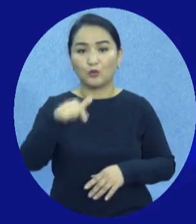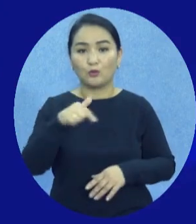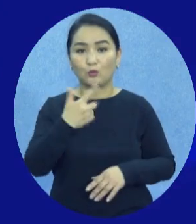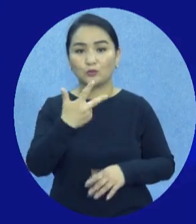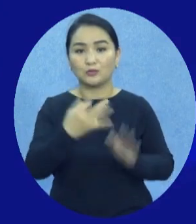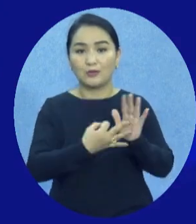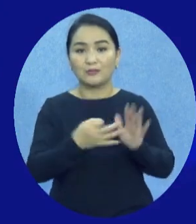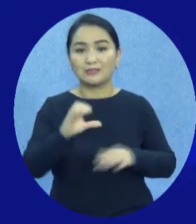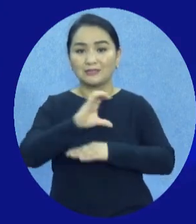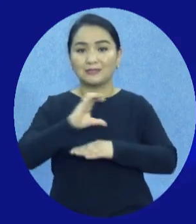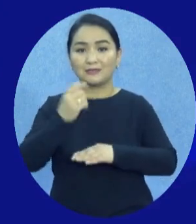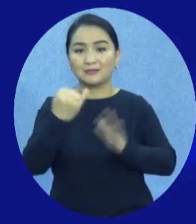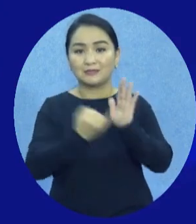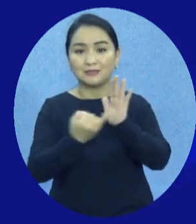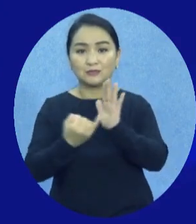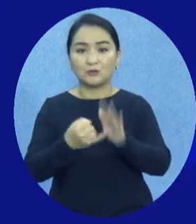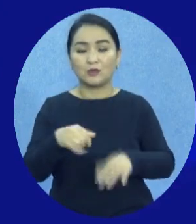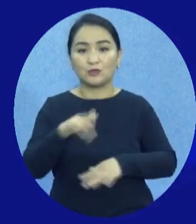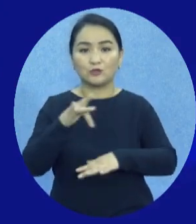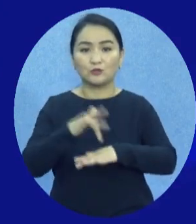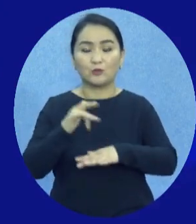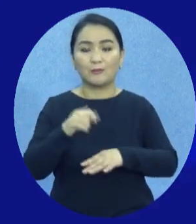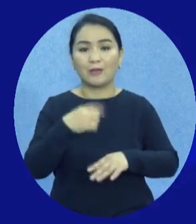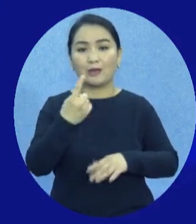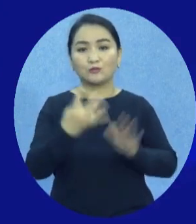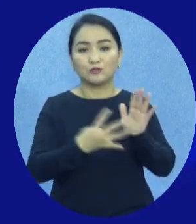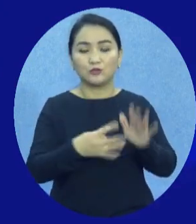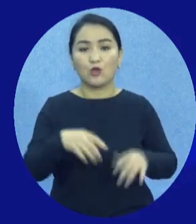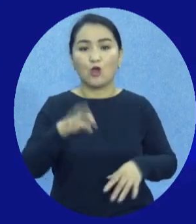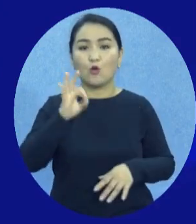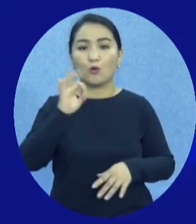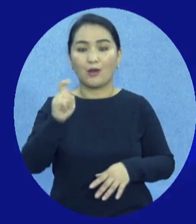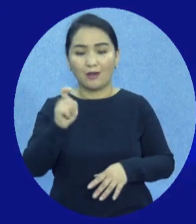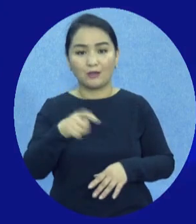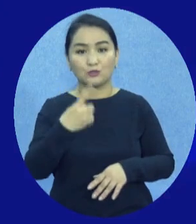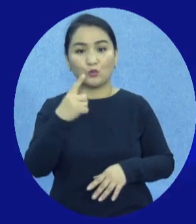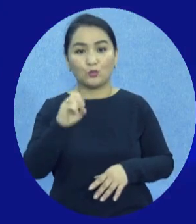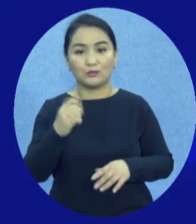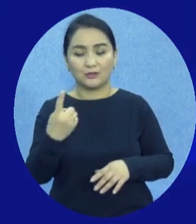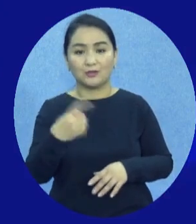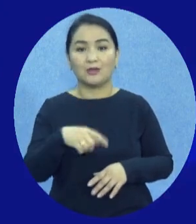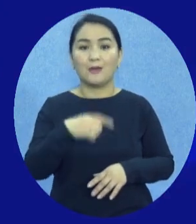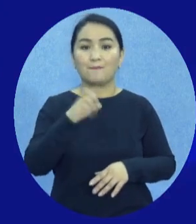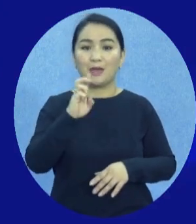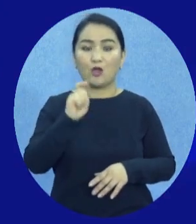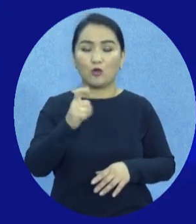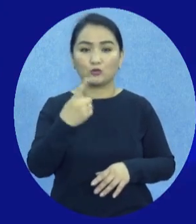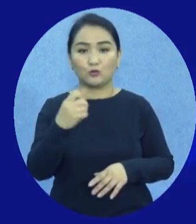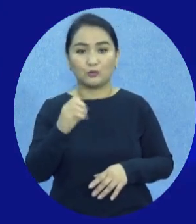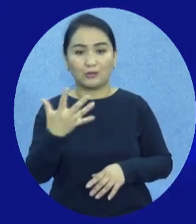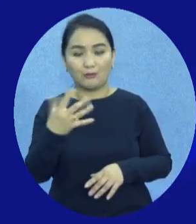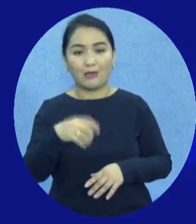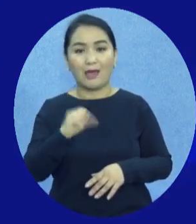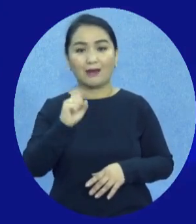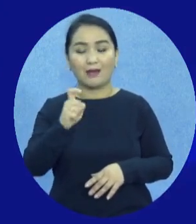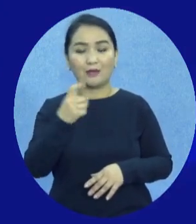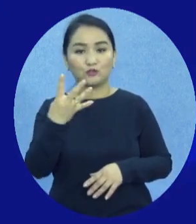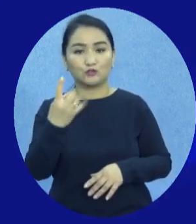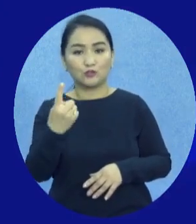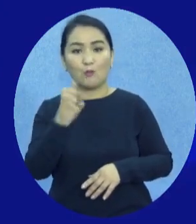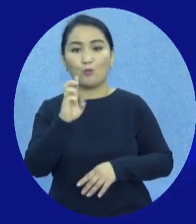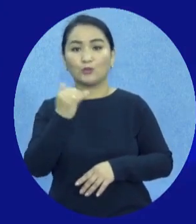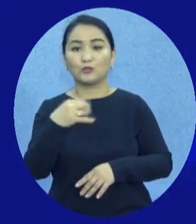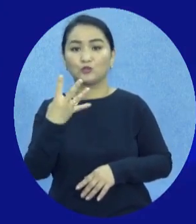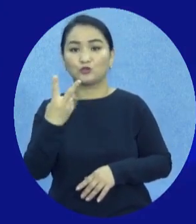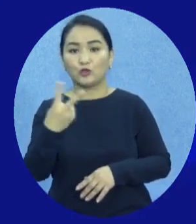66, Төв дээр 19, Өвөр Хангай дээр 101, Баян Онгор дээр 105, Арангай дээр 41, Булган дээр 42, Хөвсгөл дээр